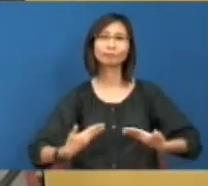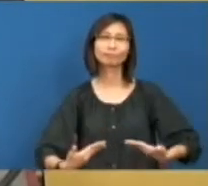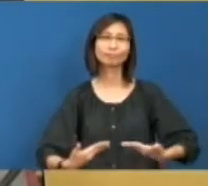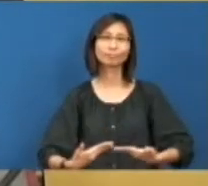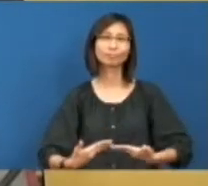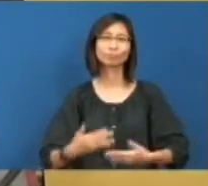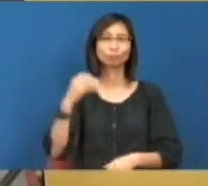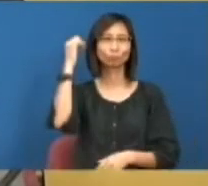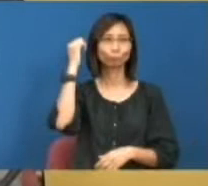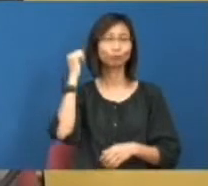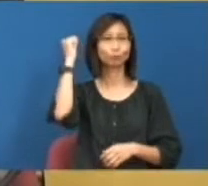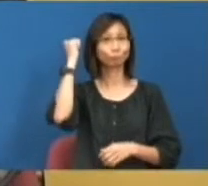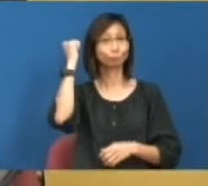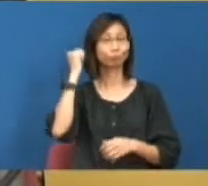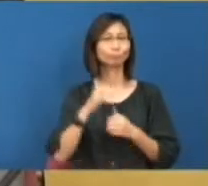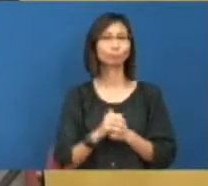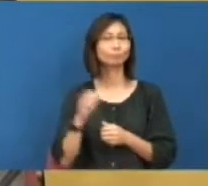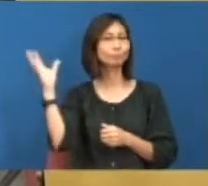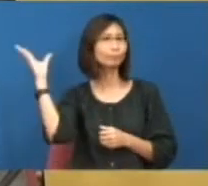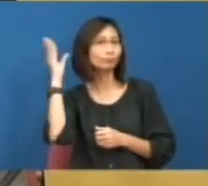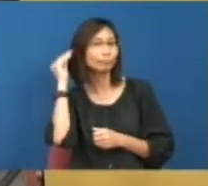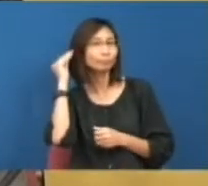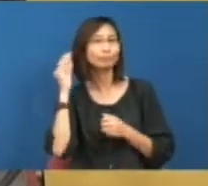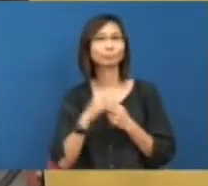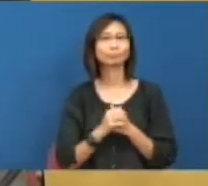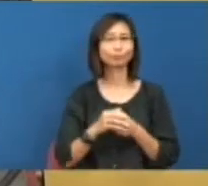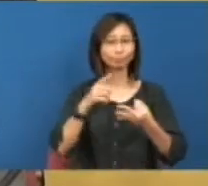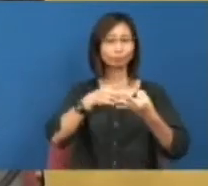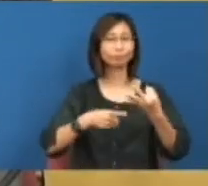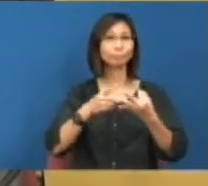的时候就听到李慧玲说，就他就为那